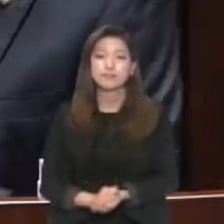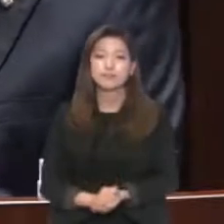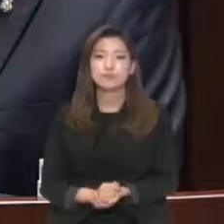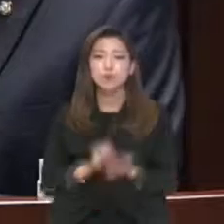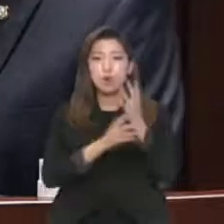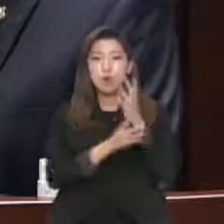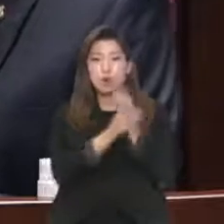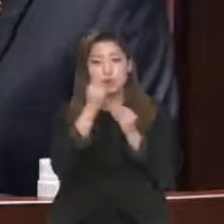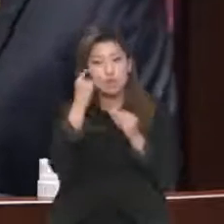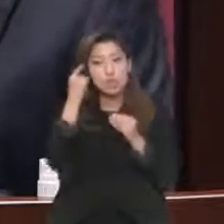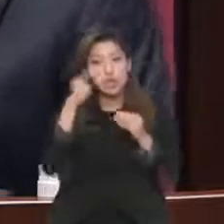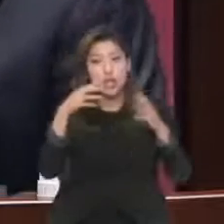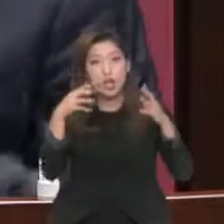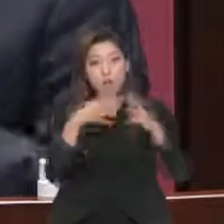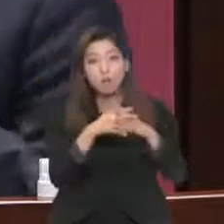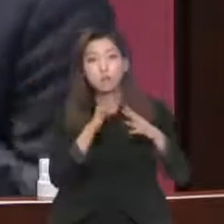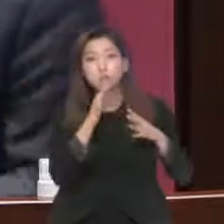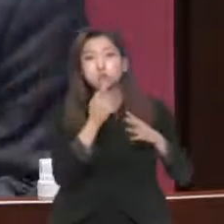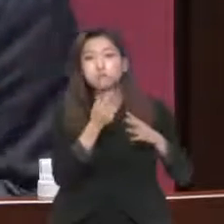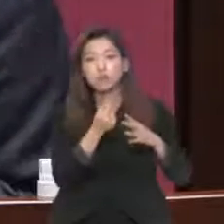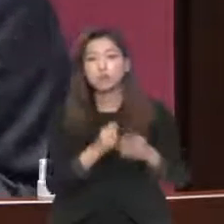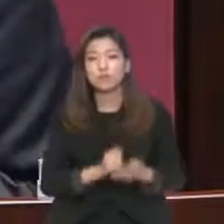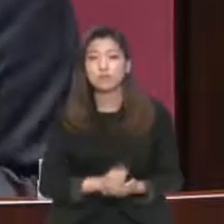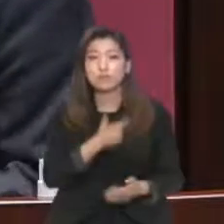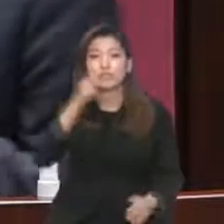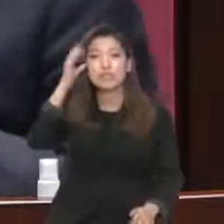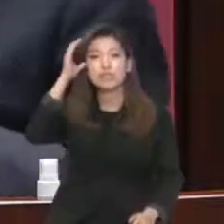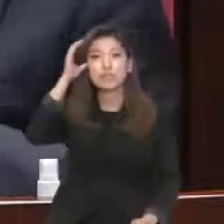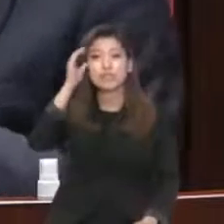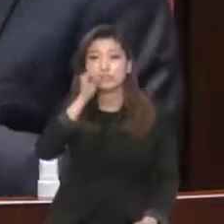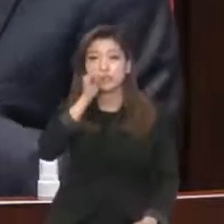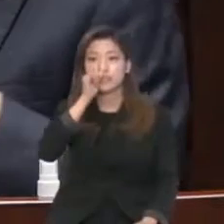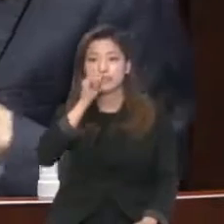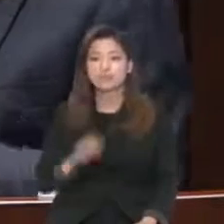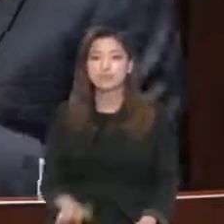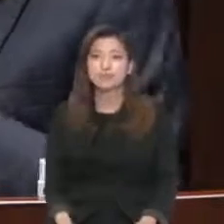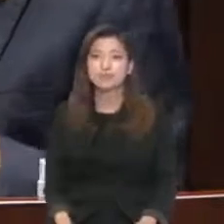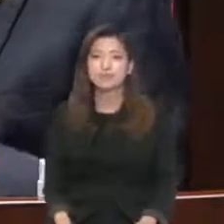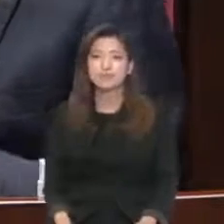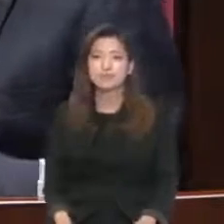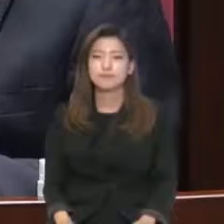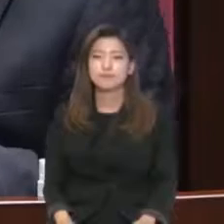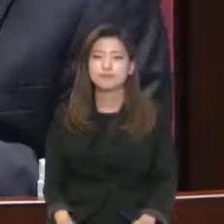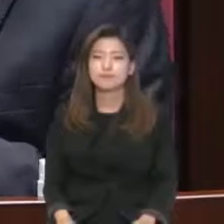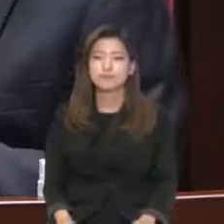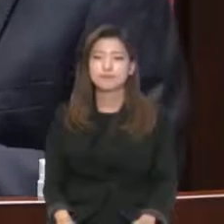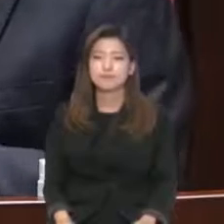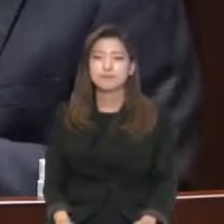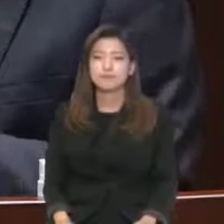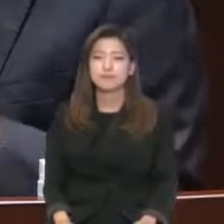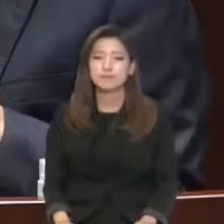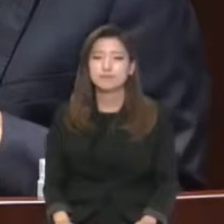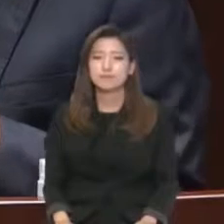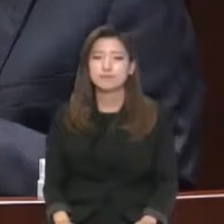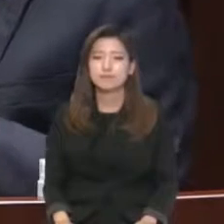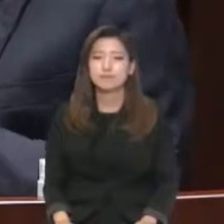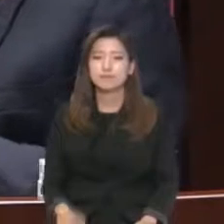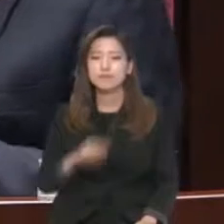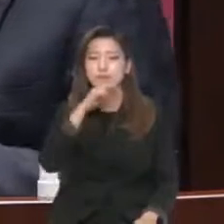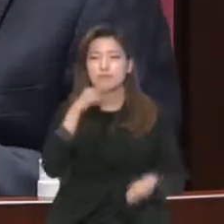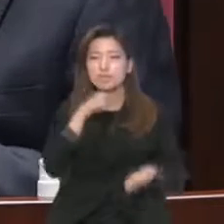하나 일환이 아니겠습니까? 그렇습니다. 저는 큰 기대를 그렇습니다. 갖고 있고요. 이래서 나온 새로운 통일에 대한 담론이 장관님께서 주장하시는